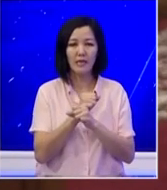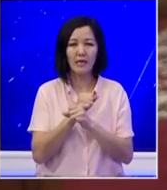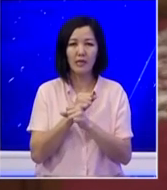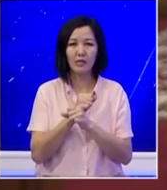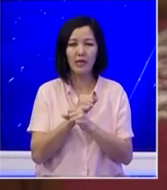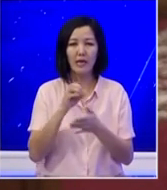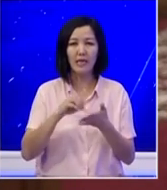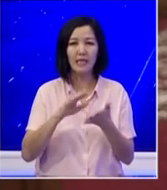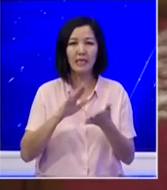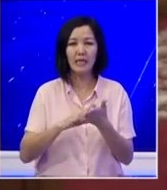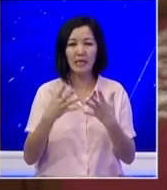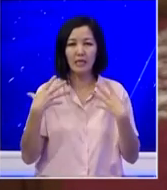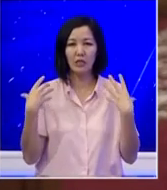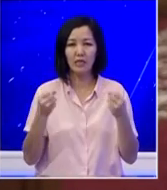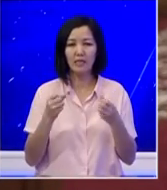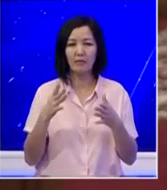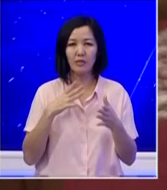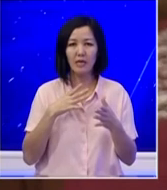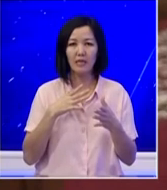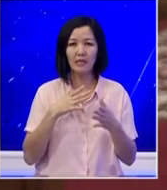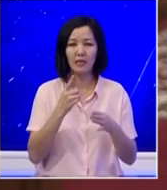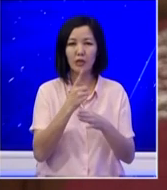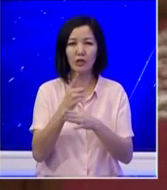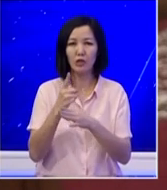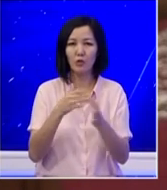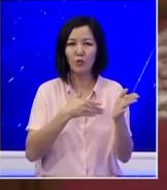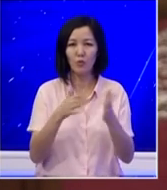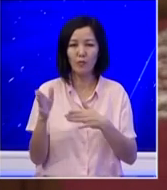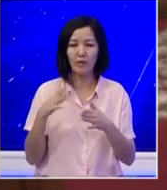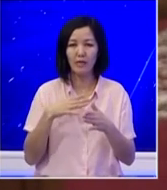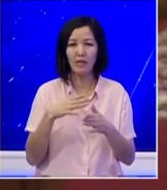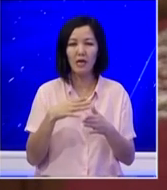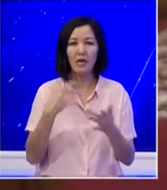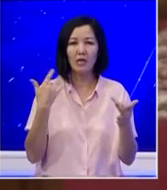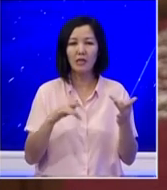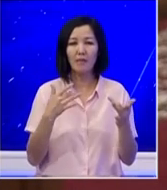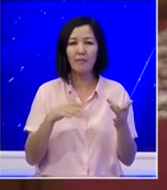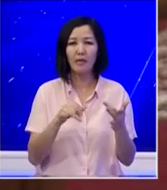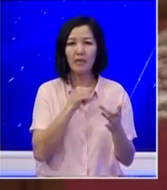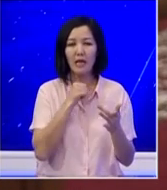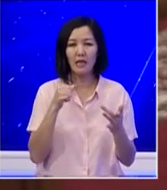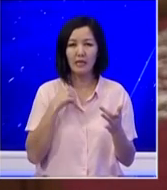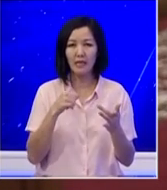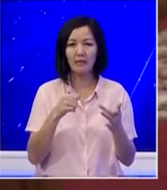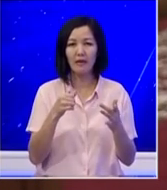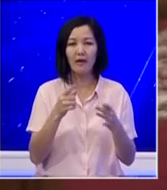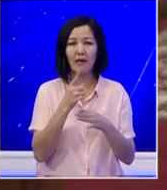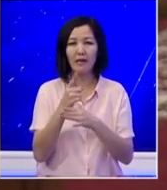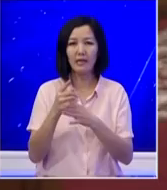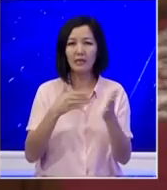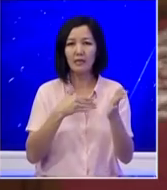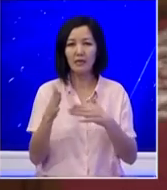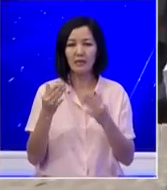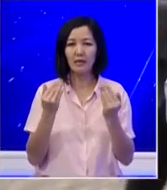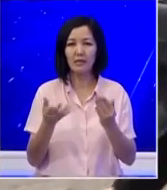жақта тіркелгендер жазылып шыққандықтан шектеу алынды. Жамбыл, Талғардан да карантин алынды. Қалғандарынан соңғы анализ күтіп